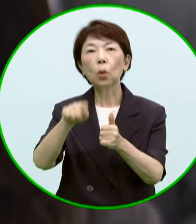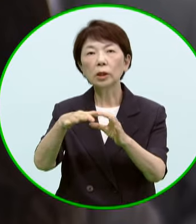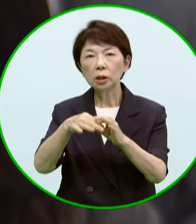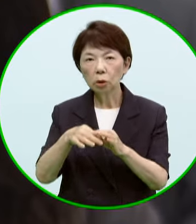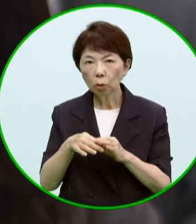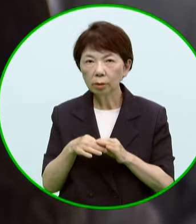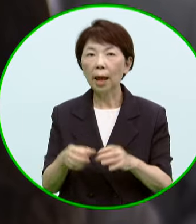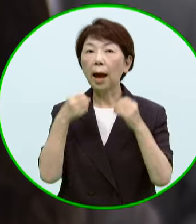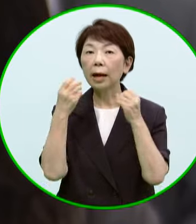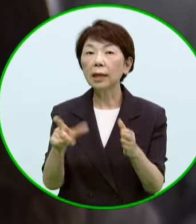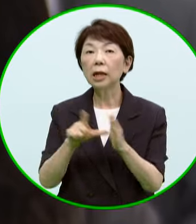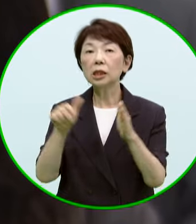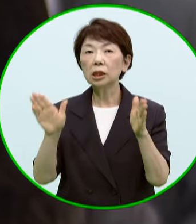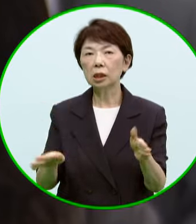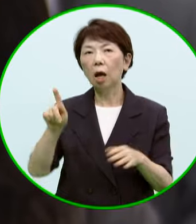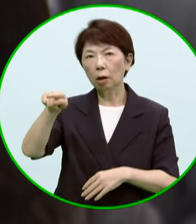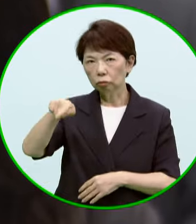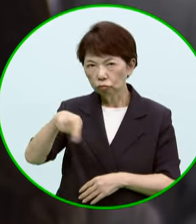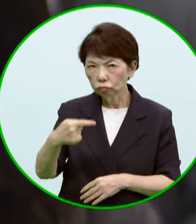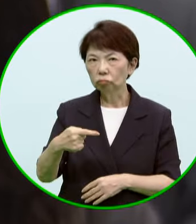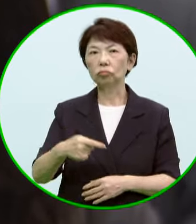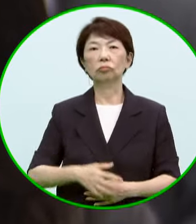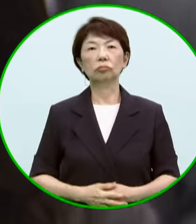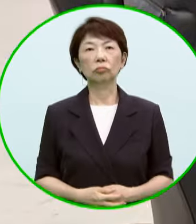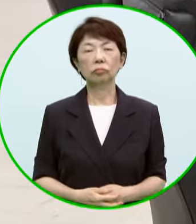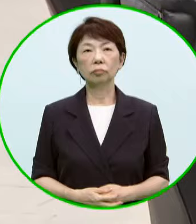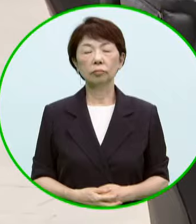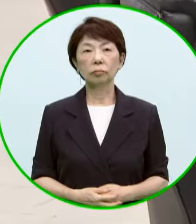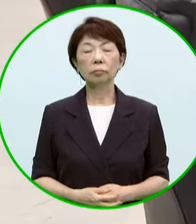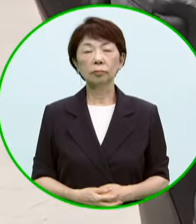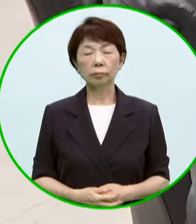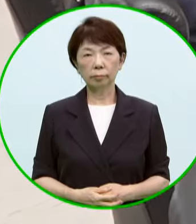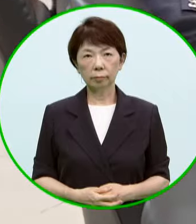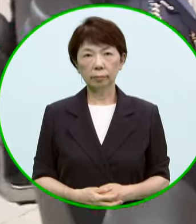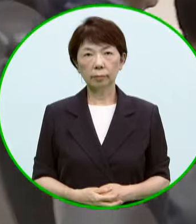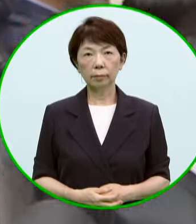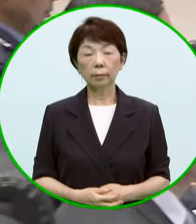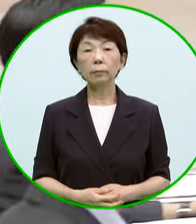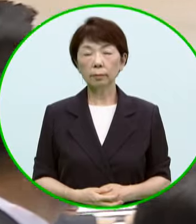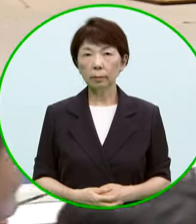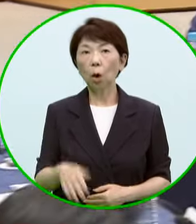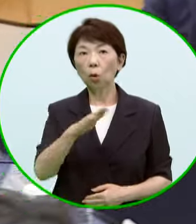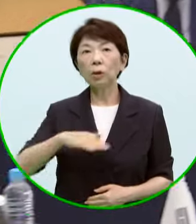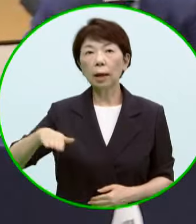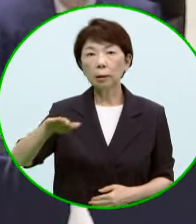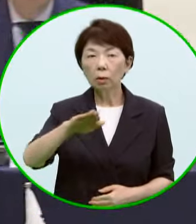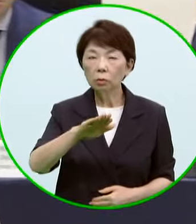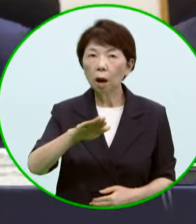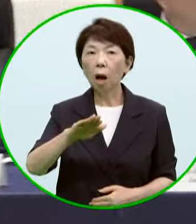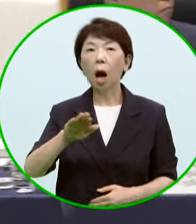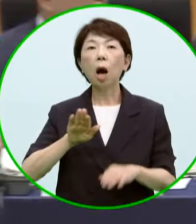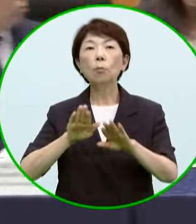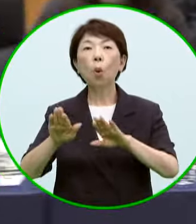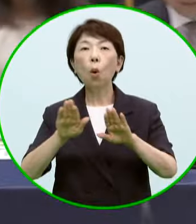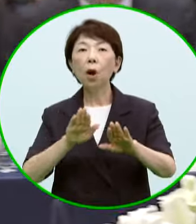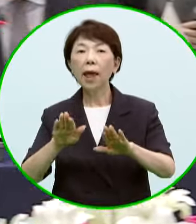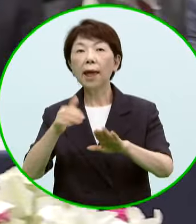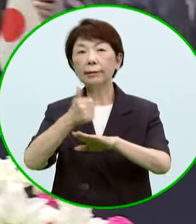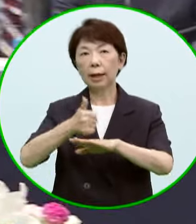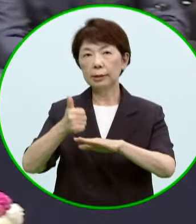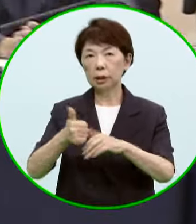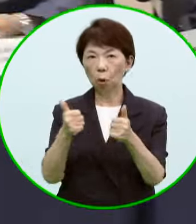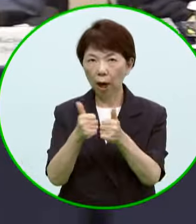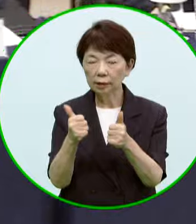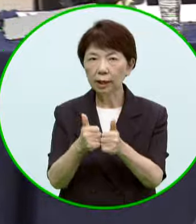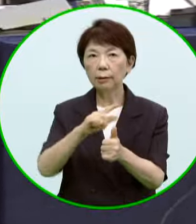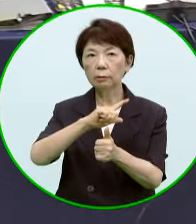に新たな段階を迎えることになります覚え書きで3か国は防衛省会談など